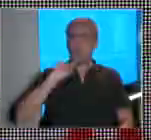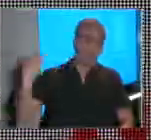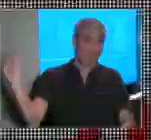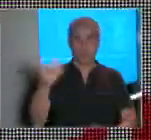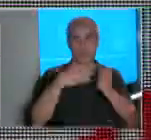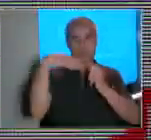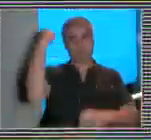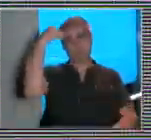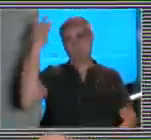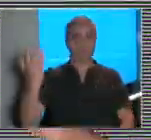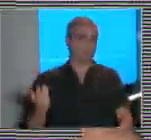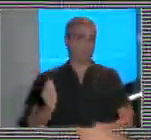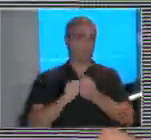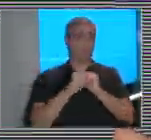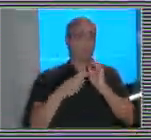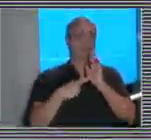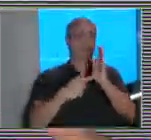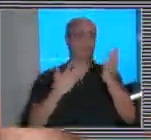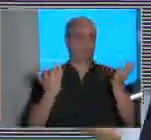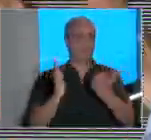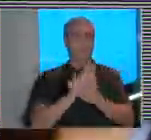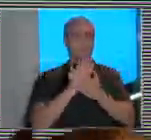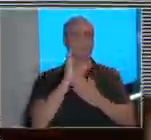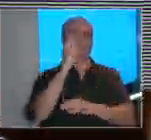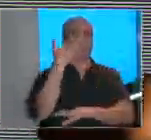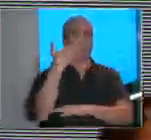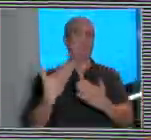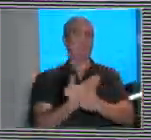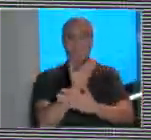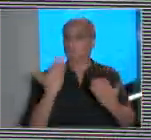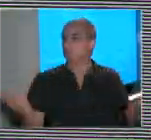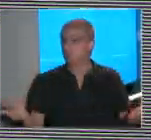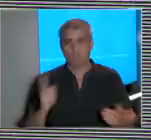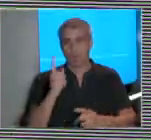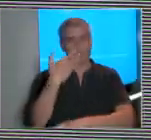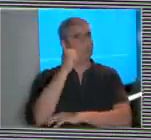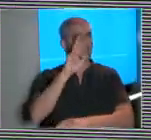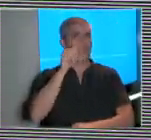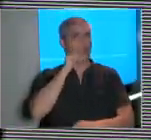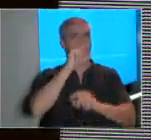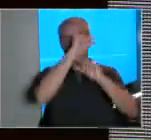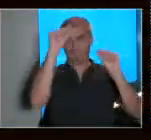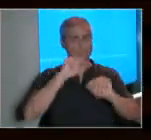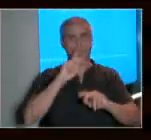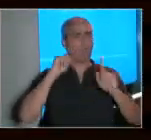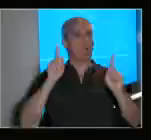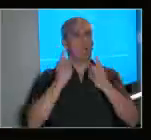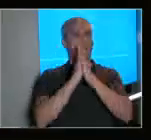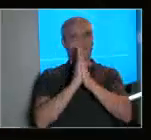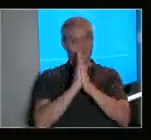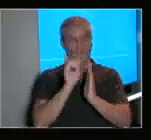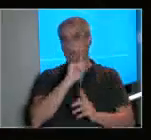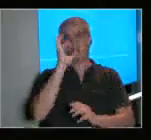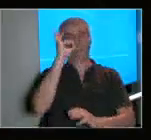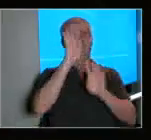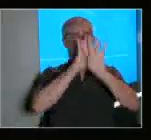העם הפלסטיני. או למשל, קביעת סמלים לאומיים חדשים. לא דגל כחול לבן, לא המנון התקווה, לא